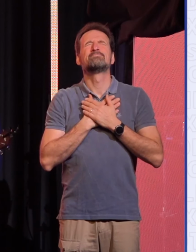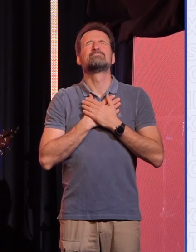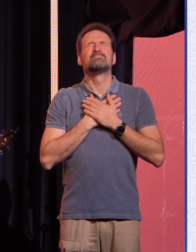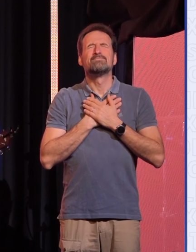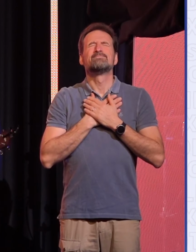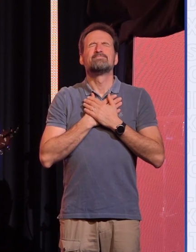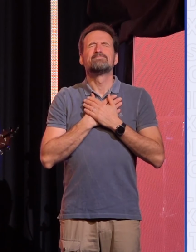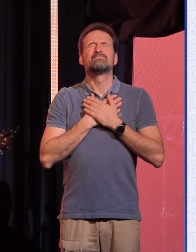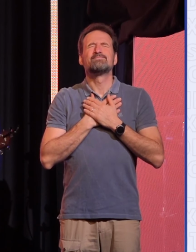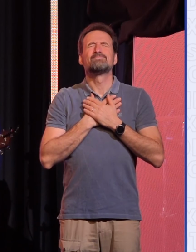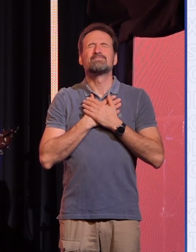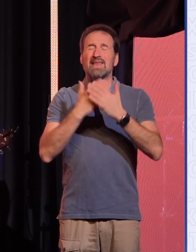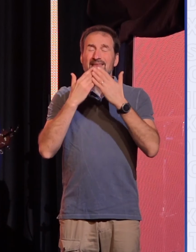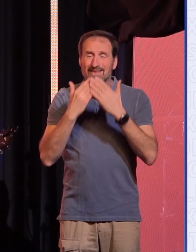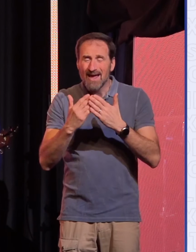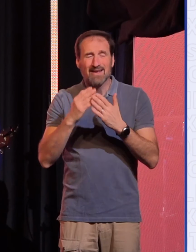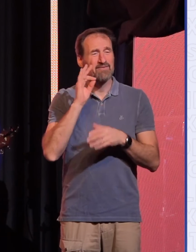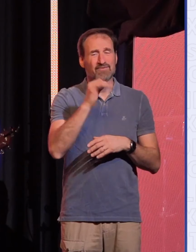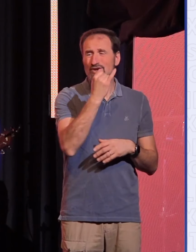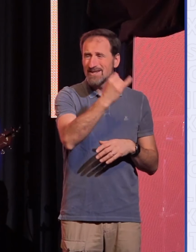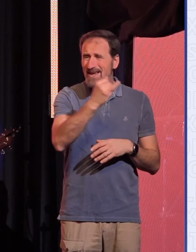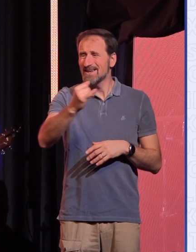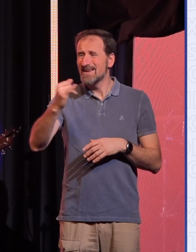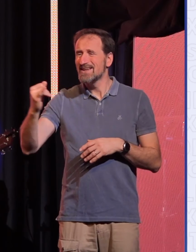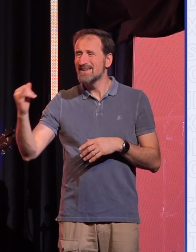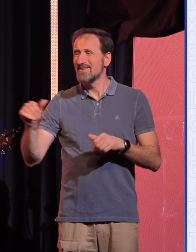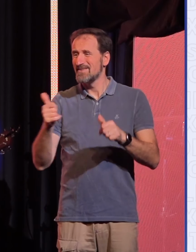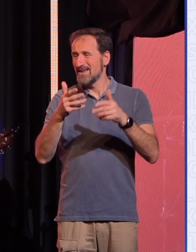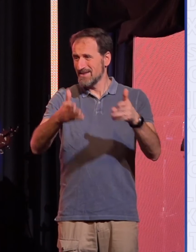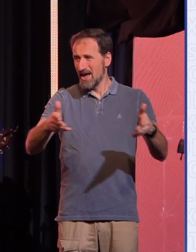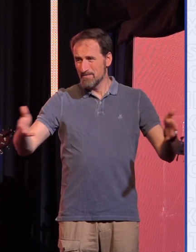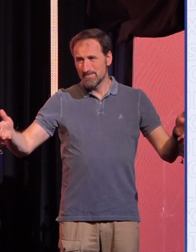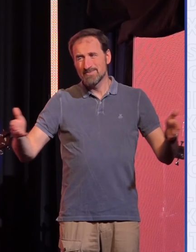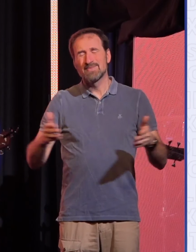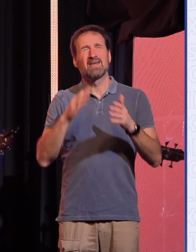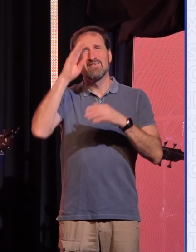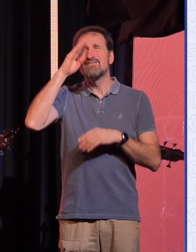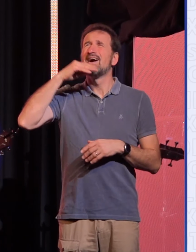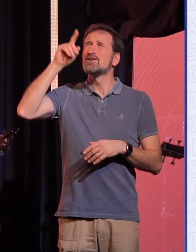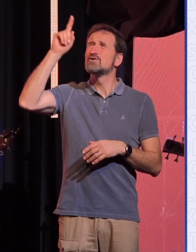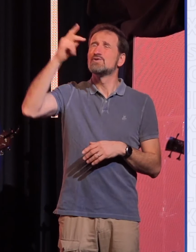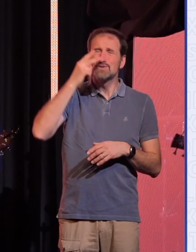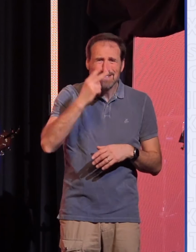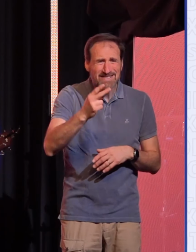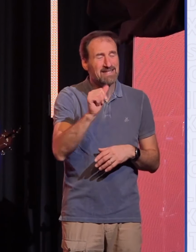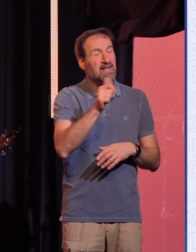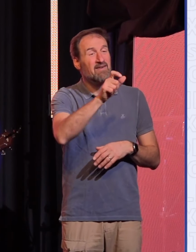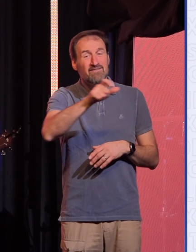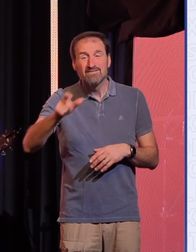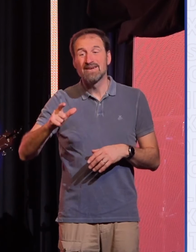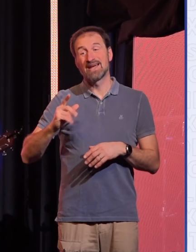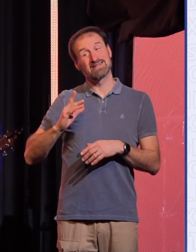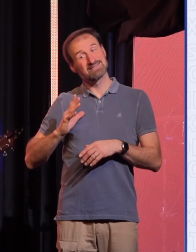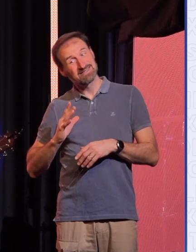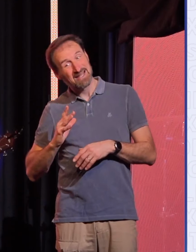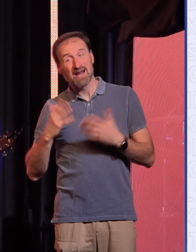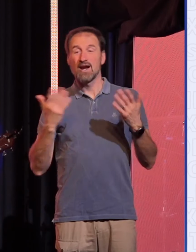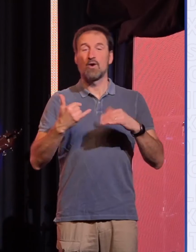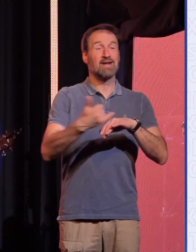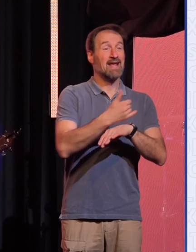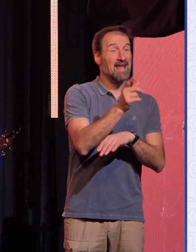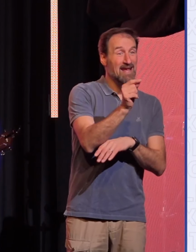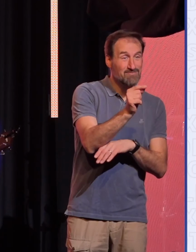Jesus, ich danke dir für jeden Einzelnen, der da ist. Vater, du siehst jeden einzelnen Single, du siehst jedes einzelne Ehepaar, was da ist, du siehst jeden, der in